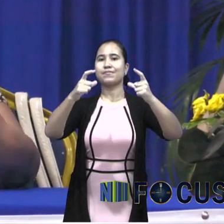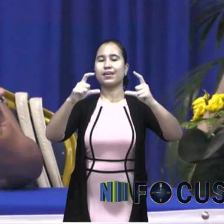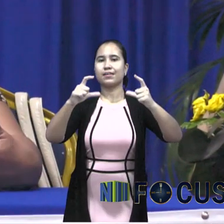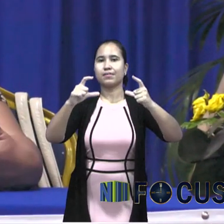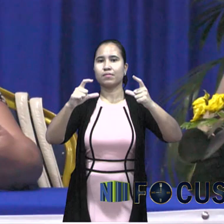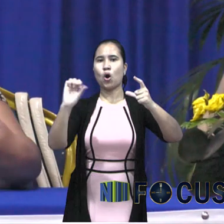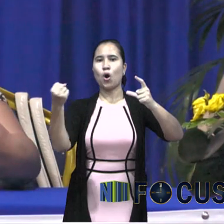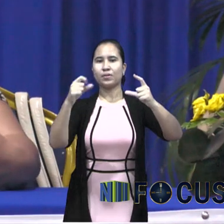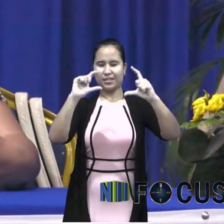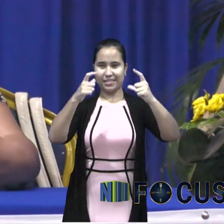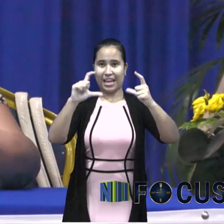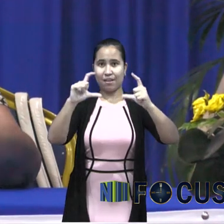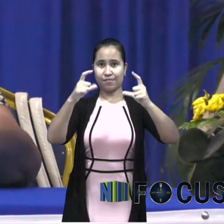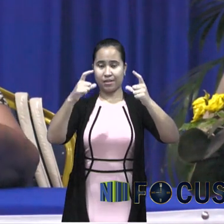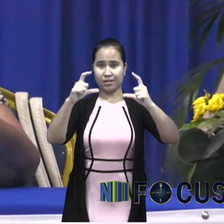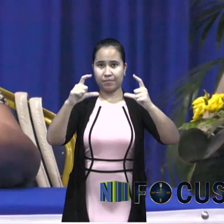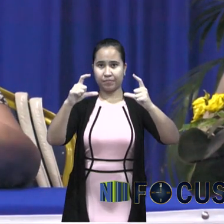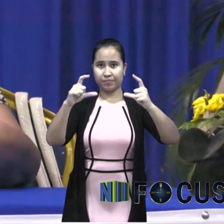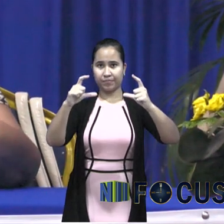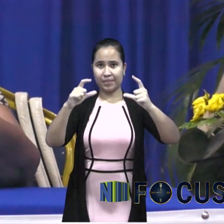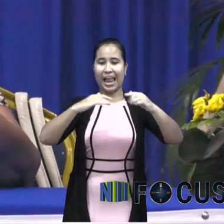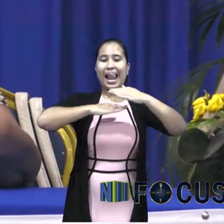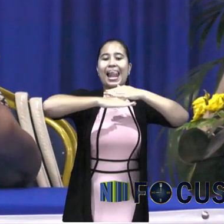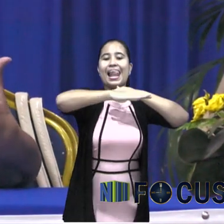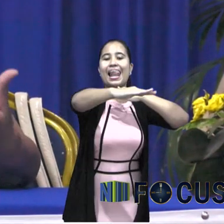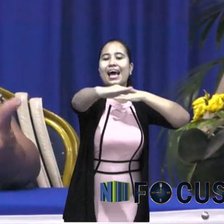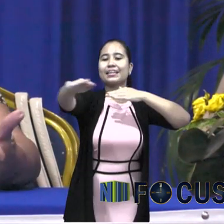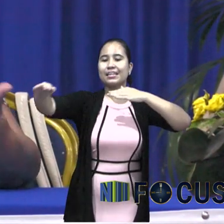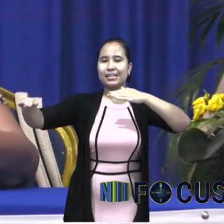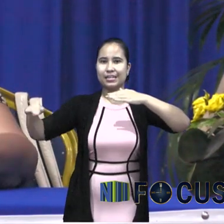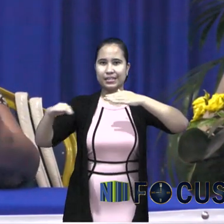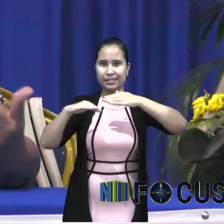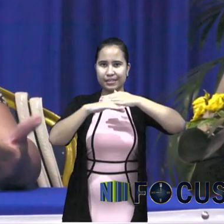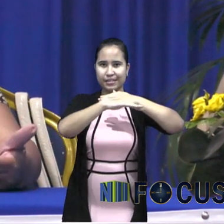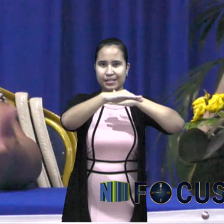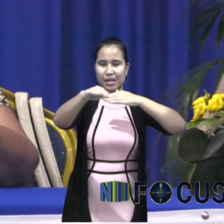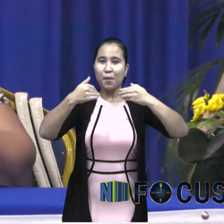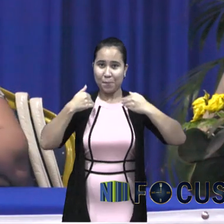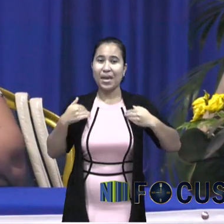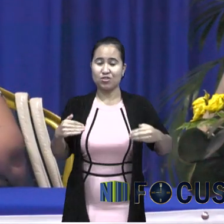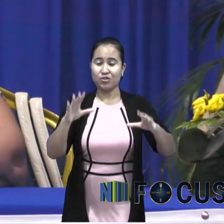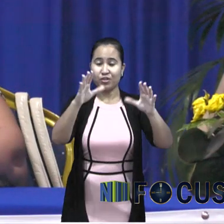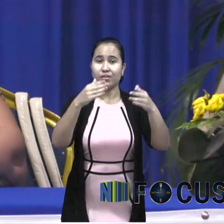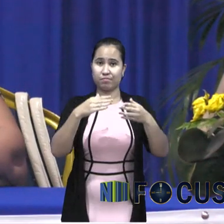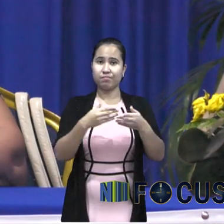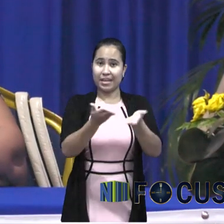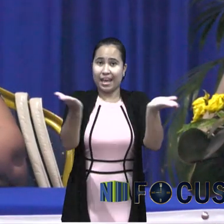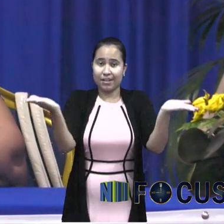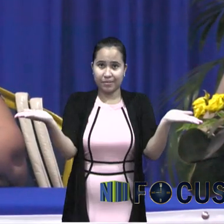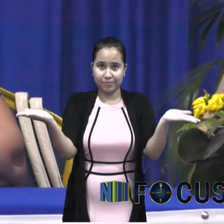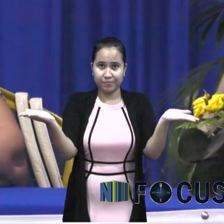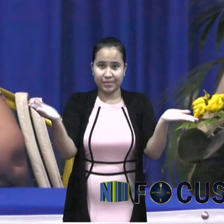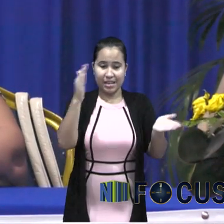Omdat we via de tv landelijk de mensen zoveel mogelijk kunnen bereiken. En zodat